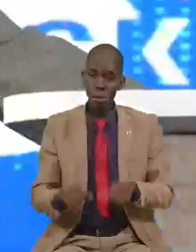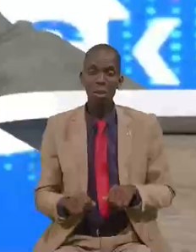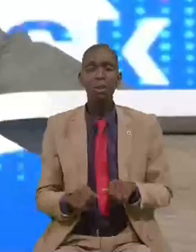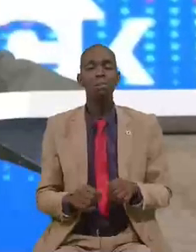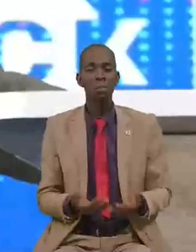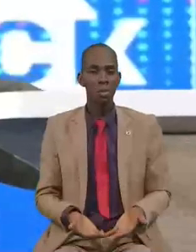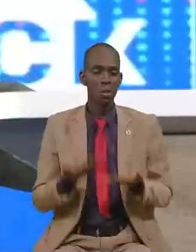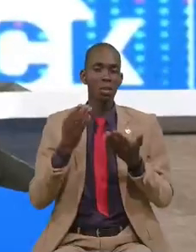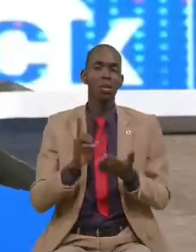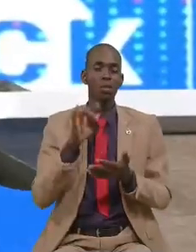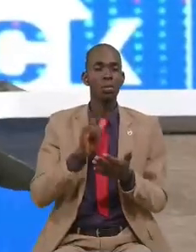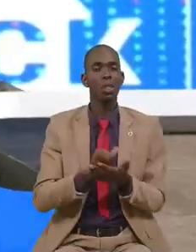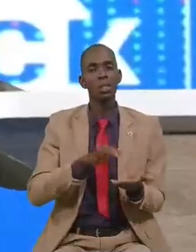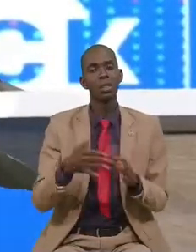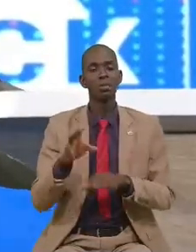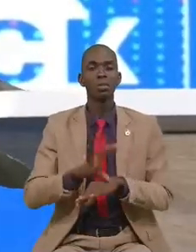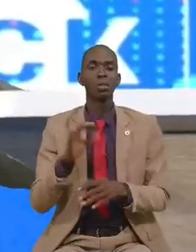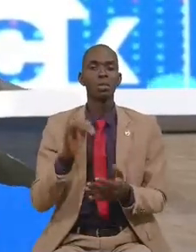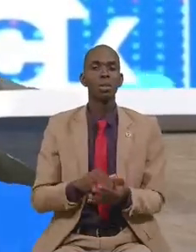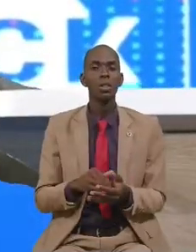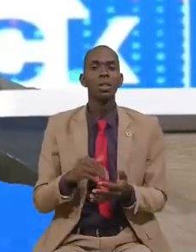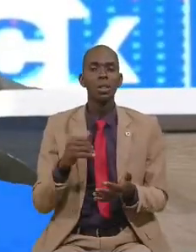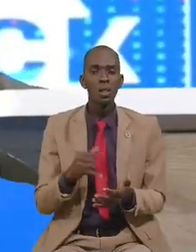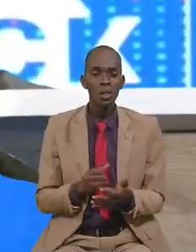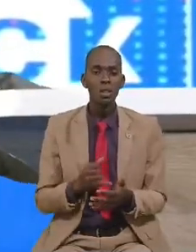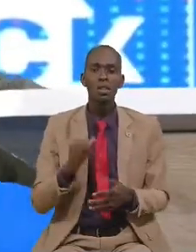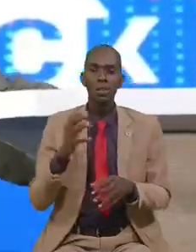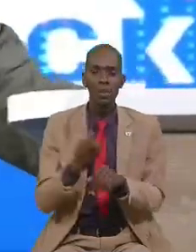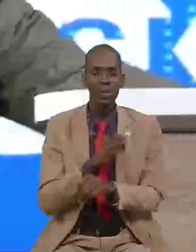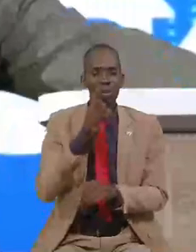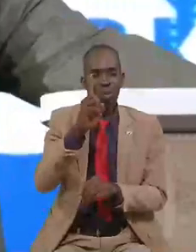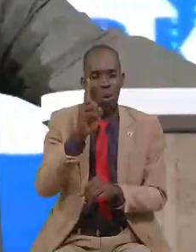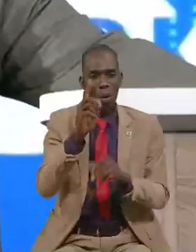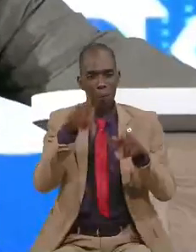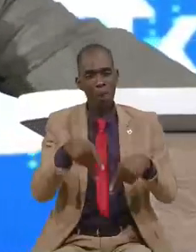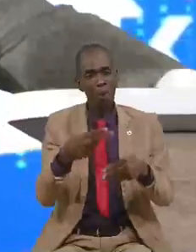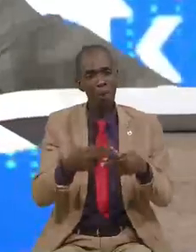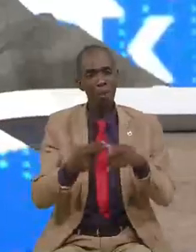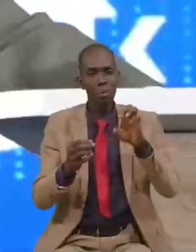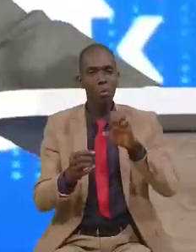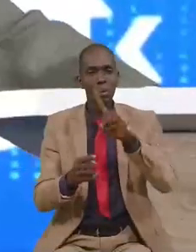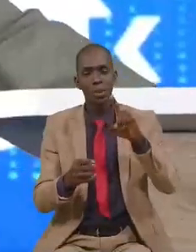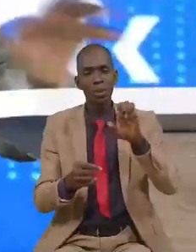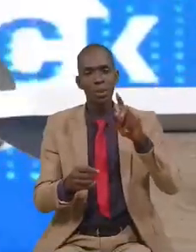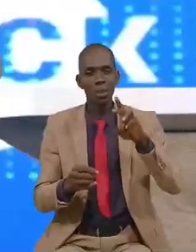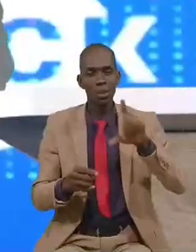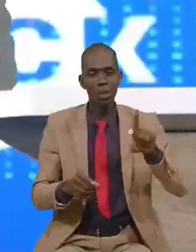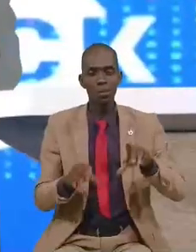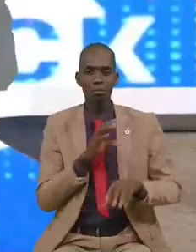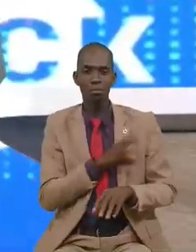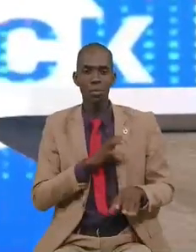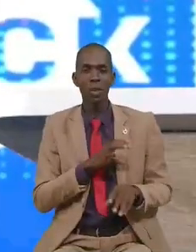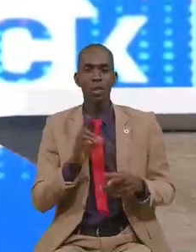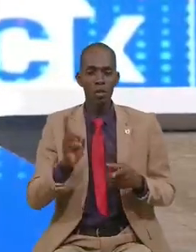morte. Il faut un seul Ézéchiel pour rester là-bas et pour avoir la puissance,